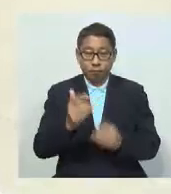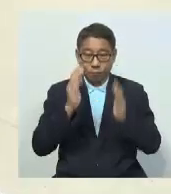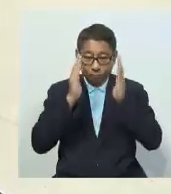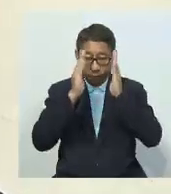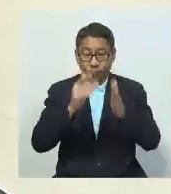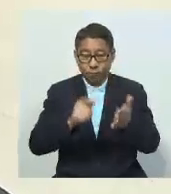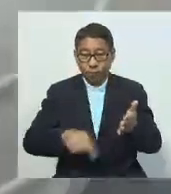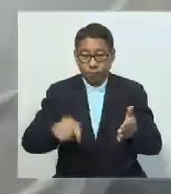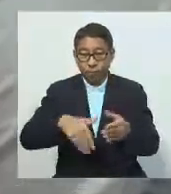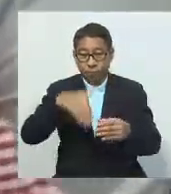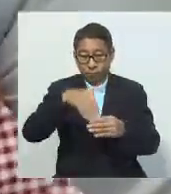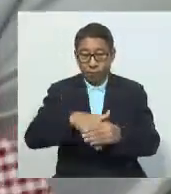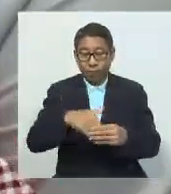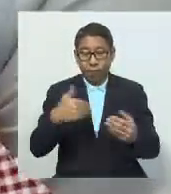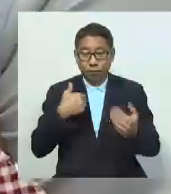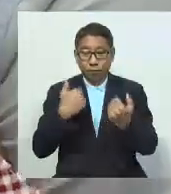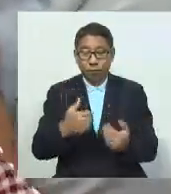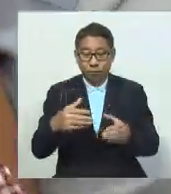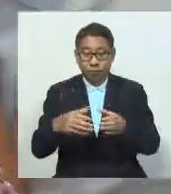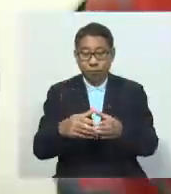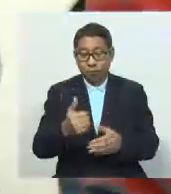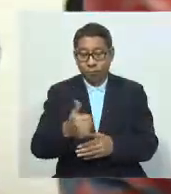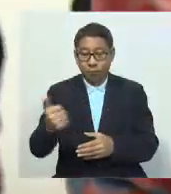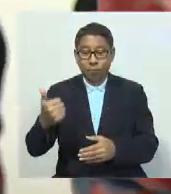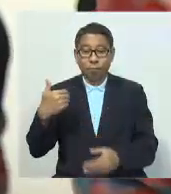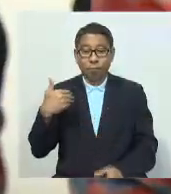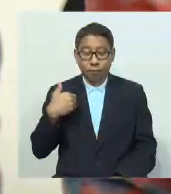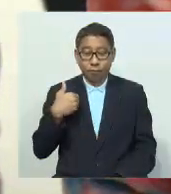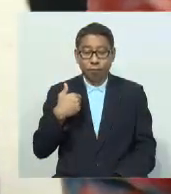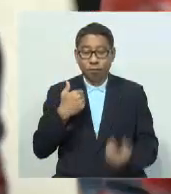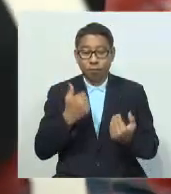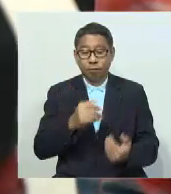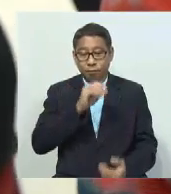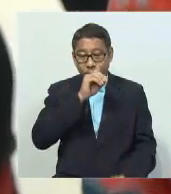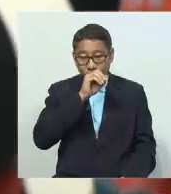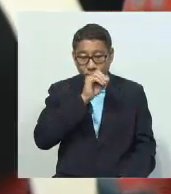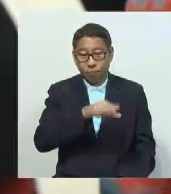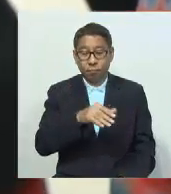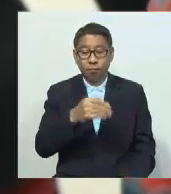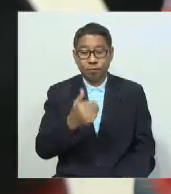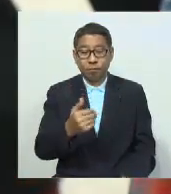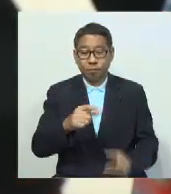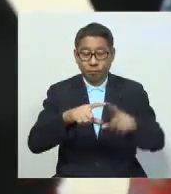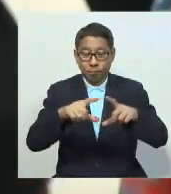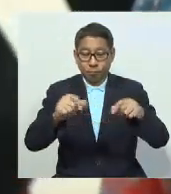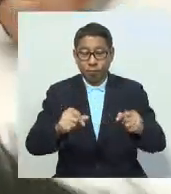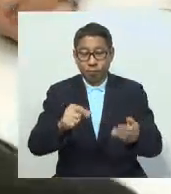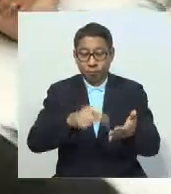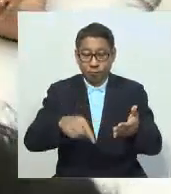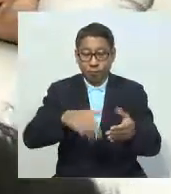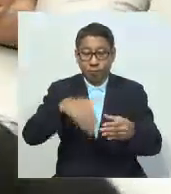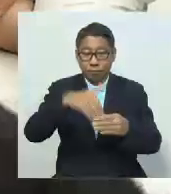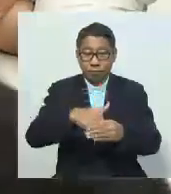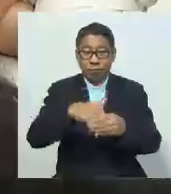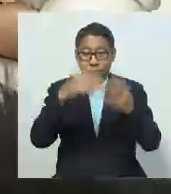จจะเดินหน้าไปเลือกตั้งอยู่ดีเพราะว่ายังมีพรรคอื่นๆเป็นทางเลือกนะครับย้ำกับคุณผู้ชมนิดนึงว่าบัตรเลือกตั้งเนี่ยพิมพ์ออกไปแล้วน